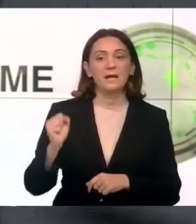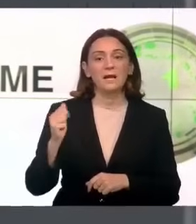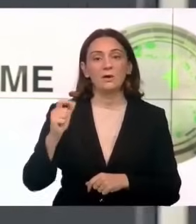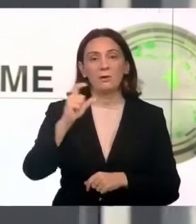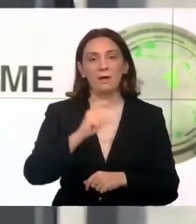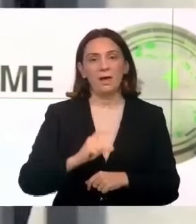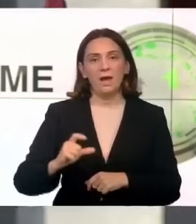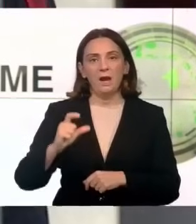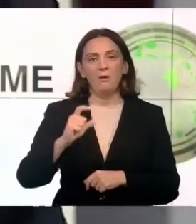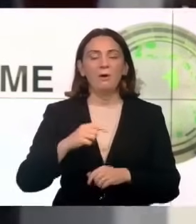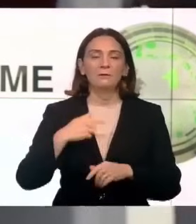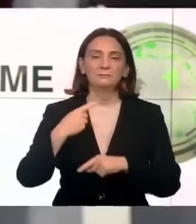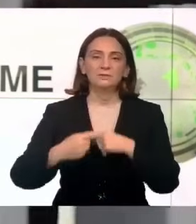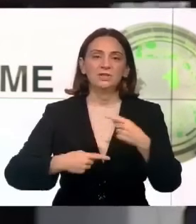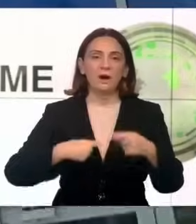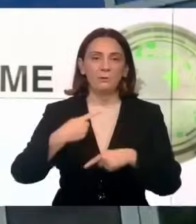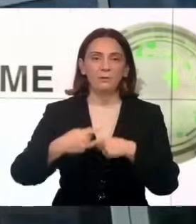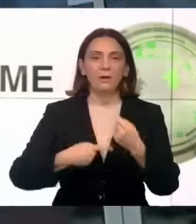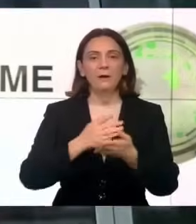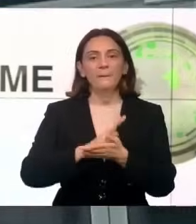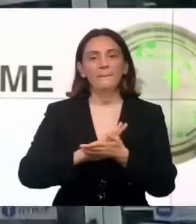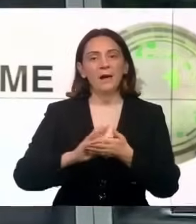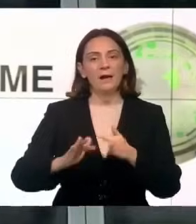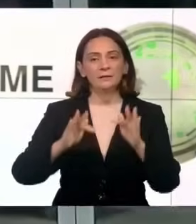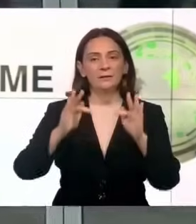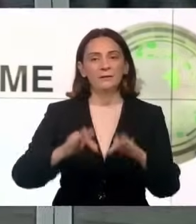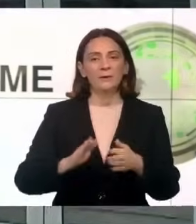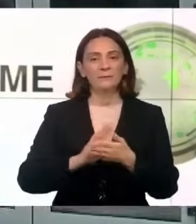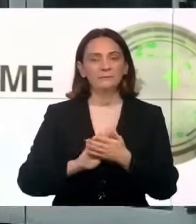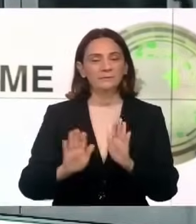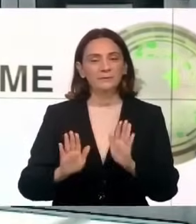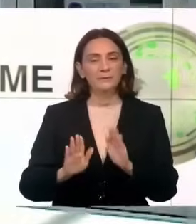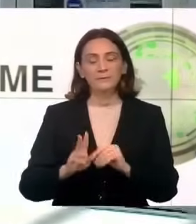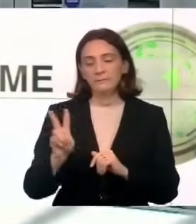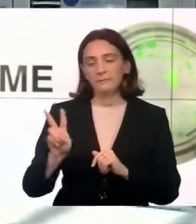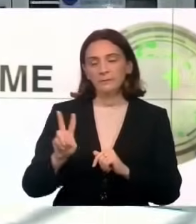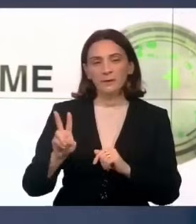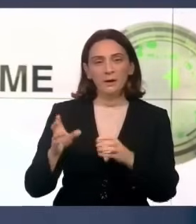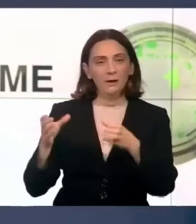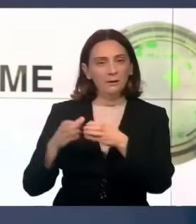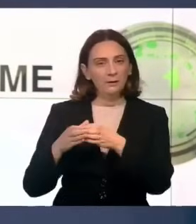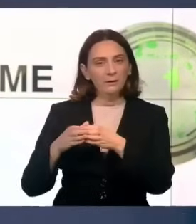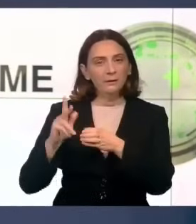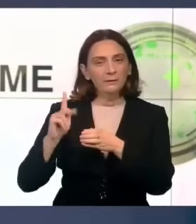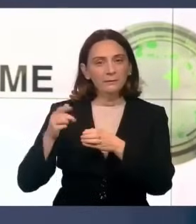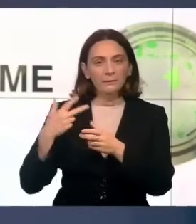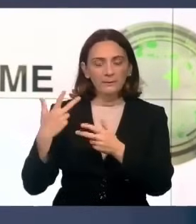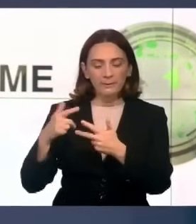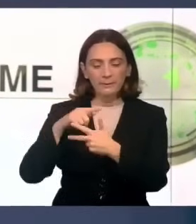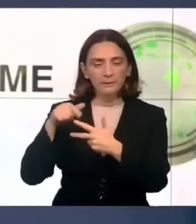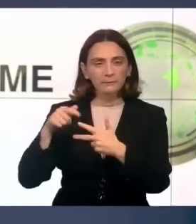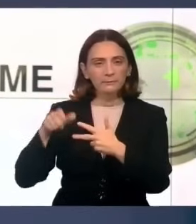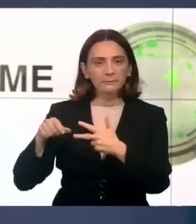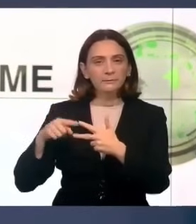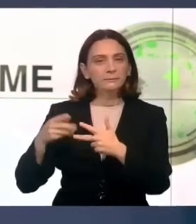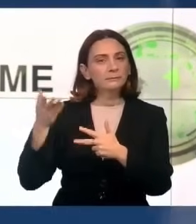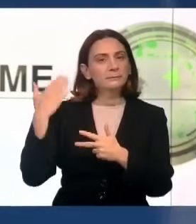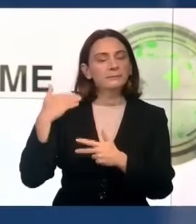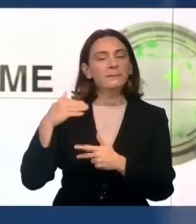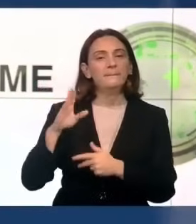nga autoritetet e drejtësisë belge, Besian Ramaj dhe Leonard Ramaj, vëlezër mes tyre, janë dënuar nga autoritetet belge në